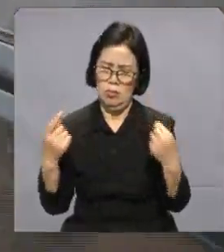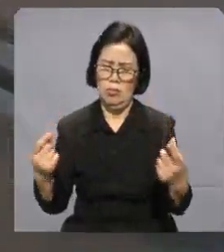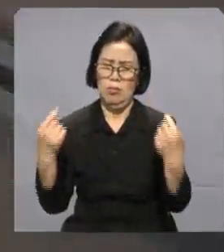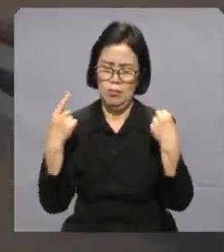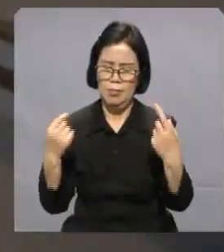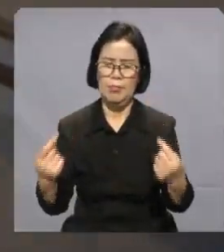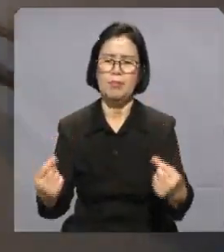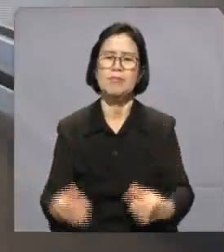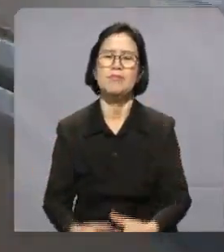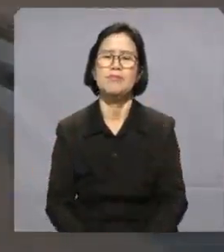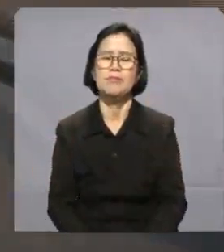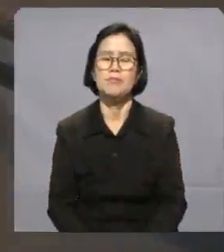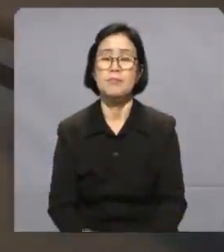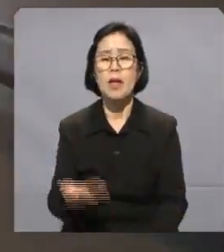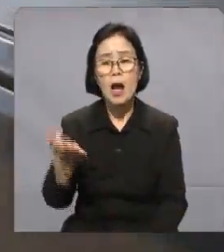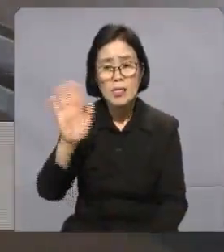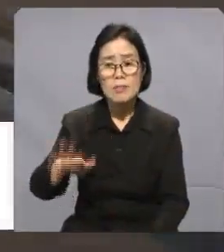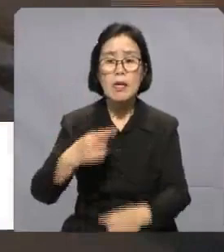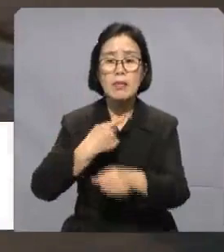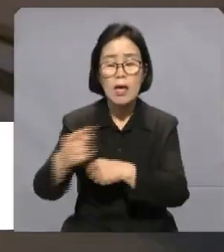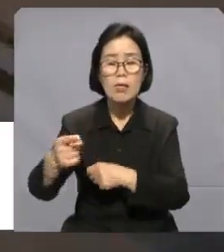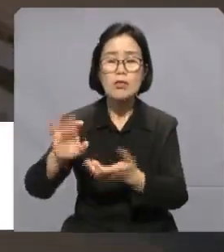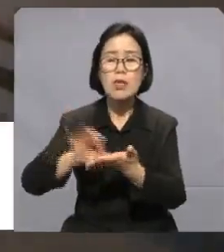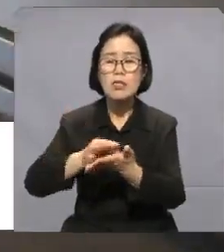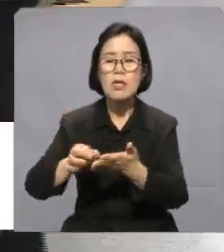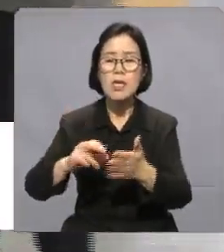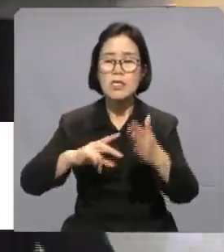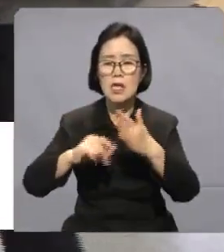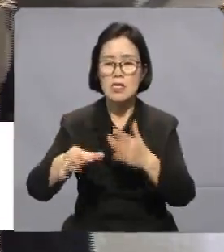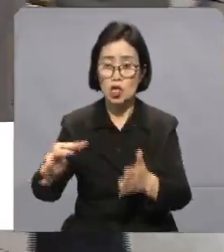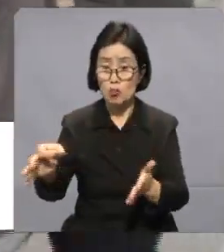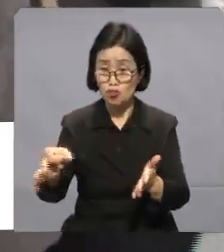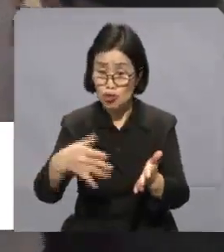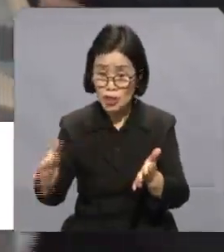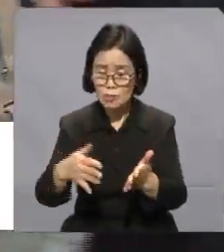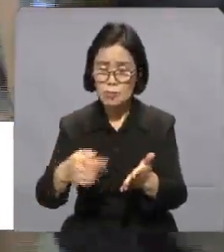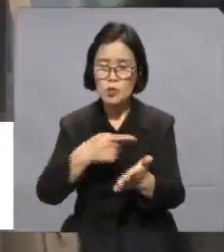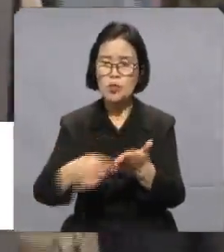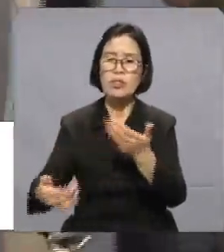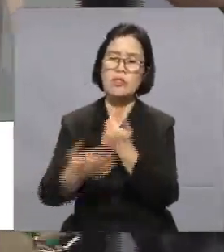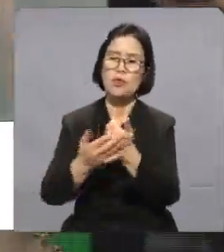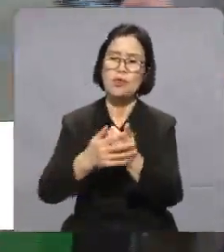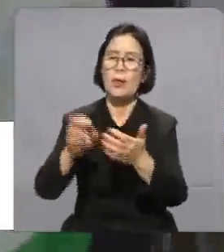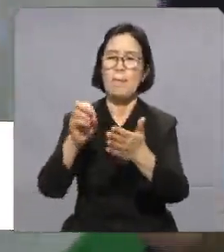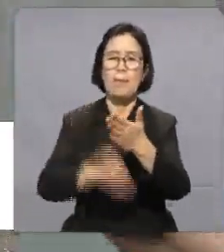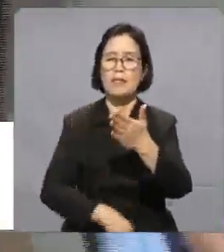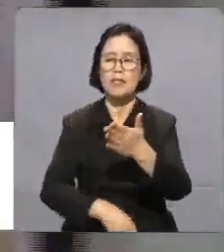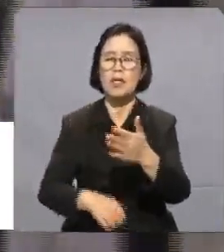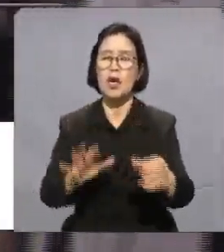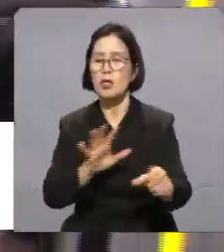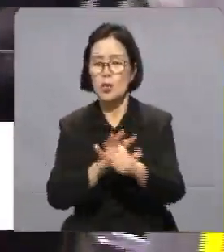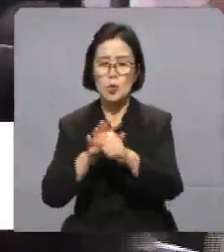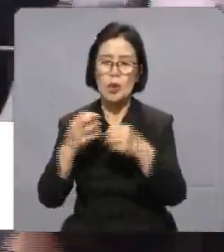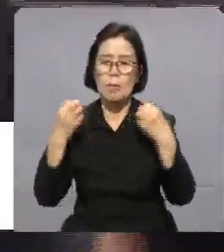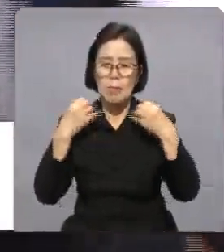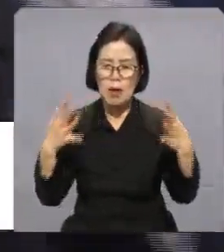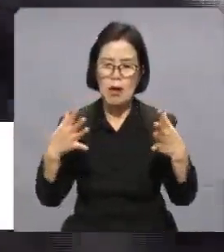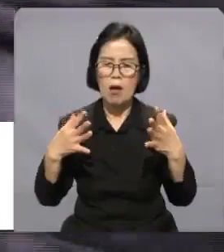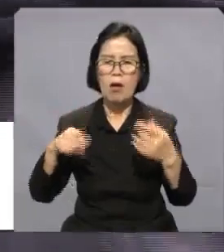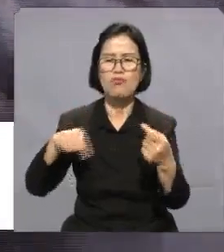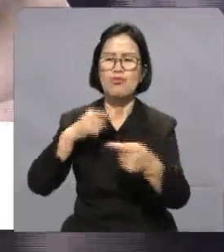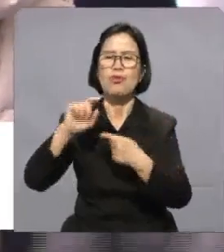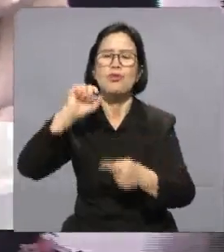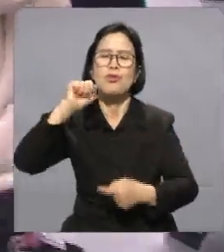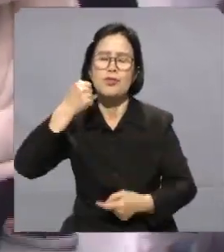밝혔습니다. 하지만 내년 예산에 지하철 무임 손실 지원분이 빠지고 코로나19까지 겹쳐 운영이